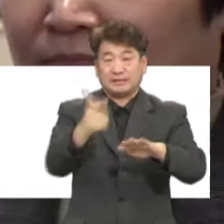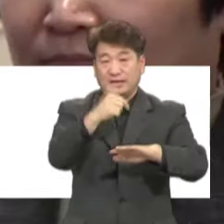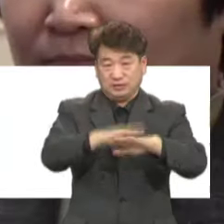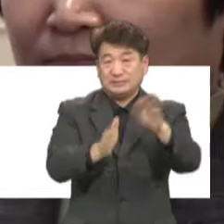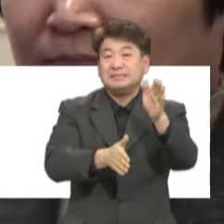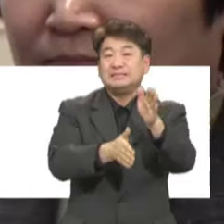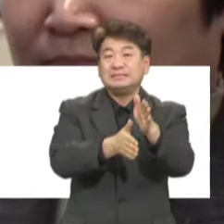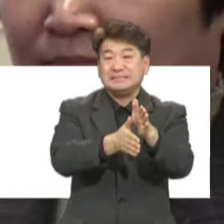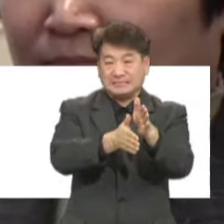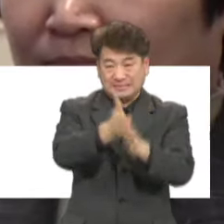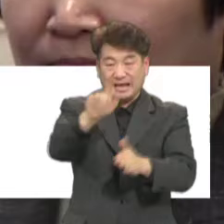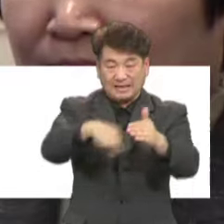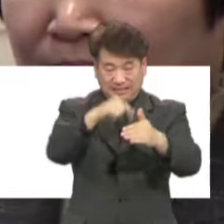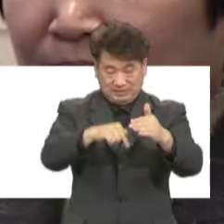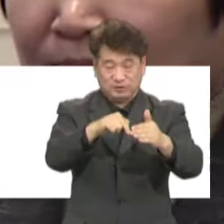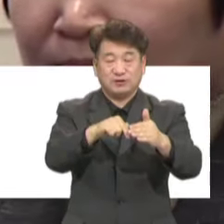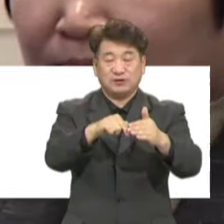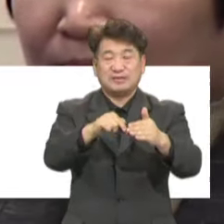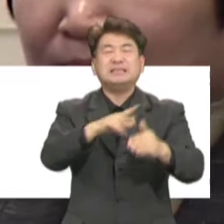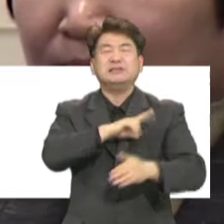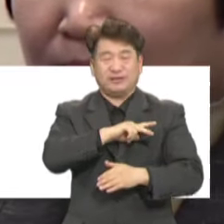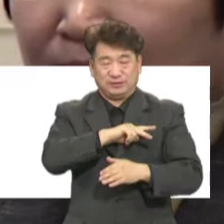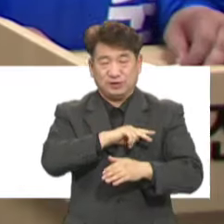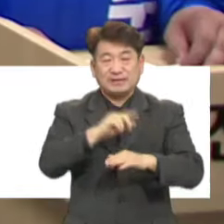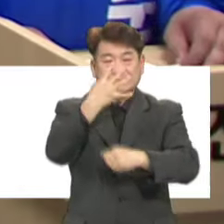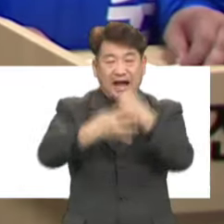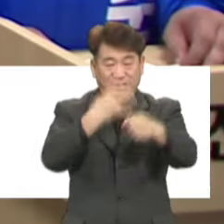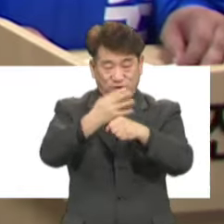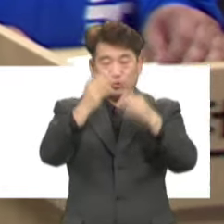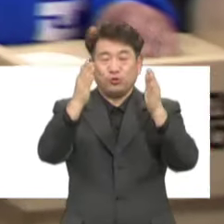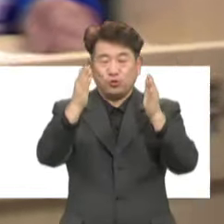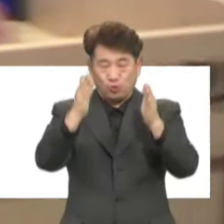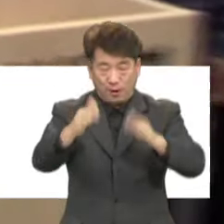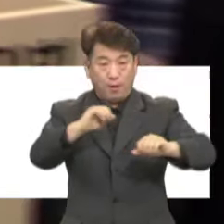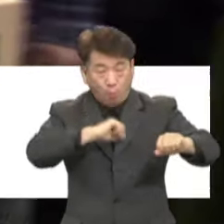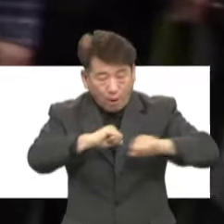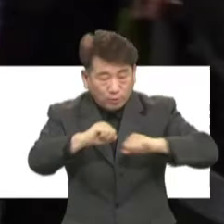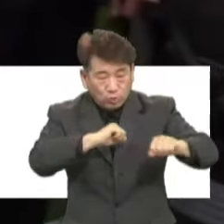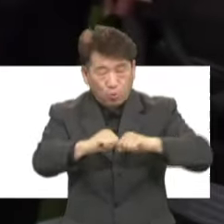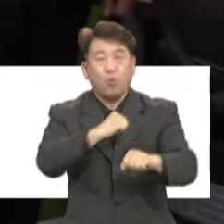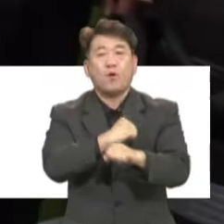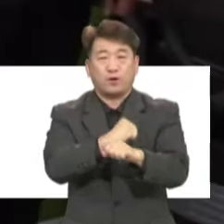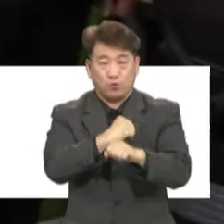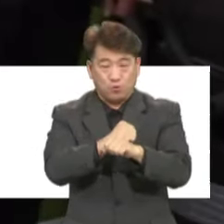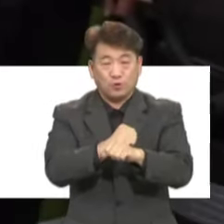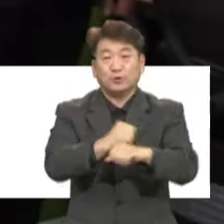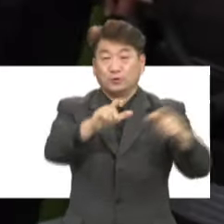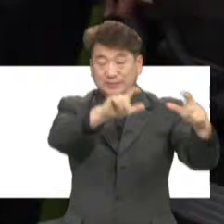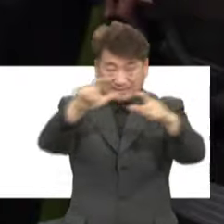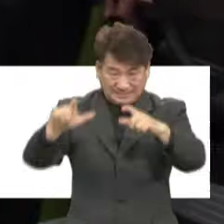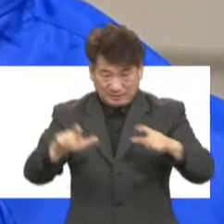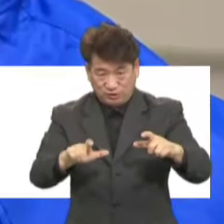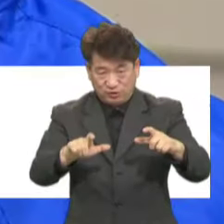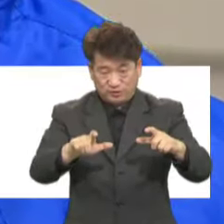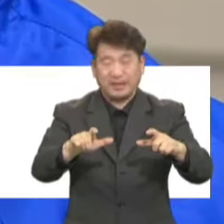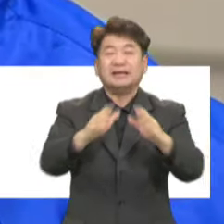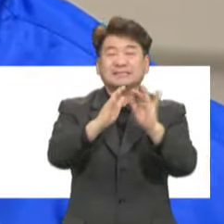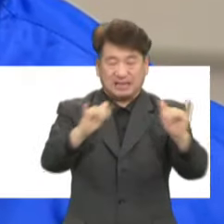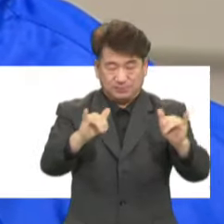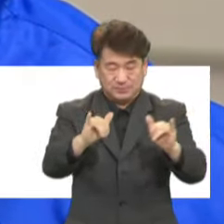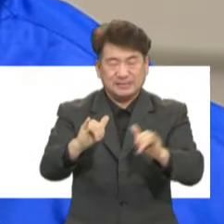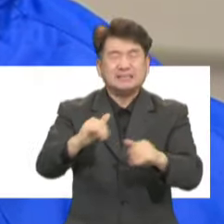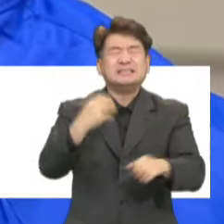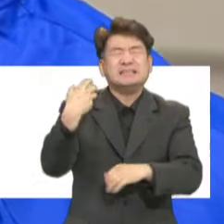시의회에서 4년간의 의정 활동을 통해 대전 연축지구 혁신도시 지정과 지역인재 의무 채용법 개정 등 성과를